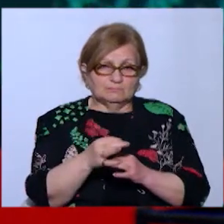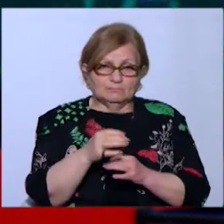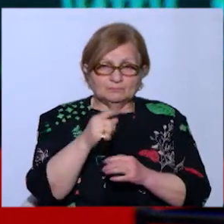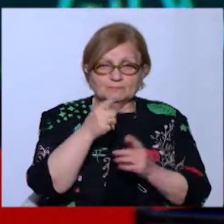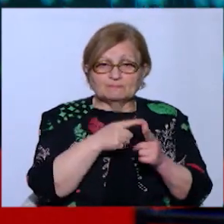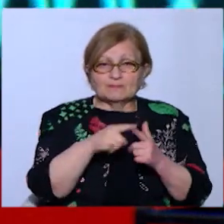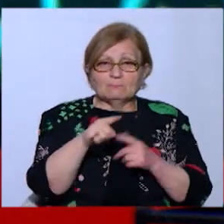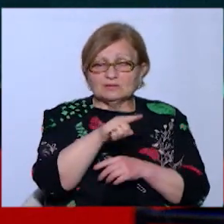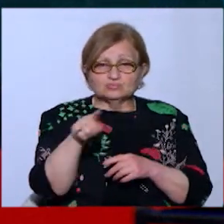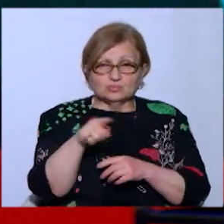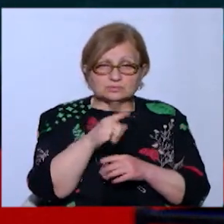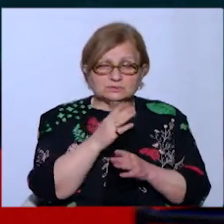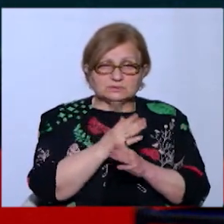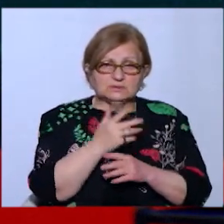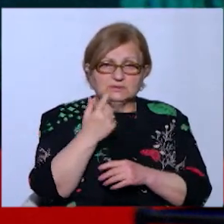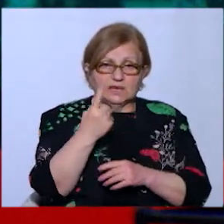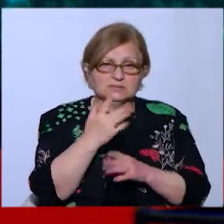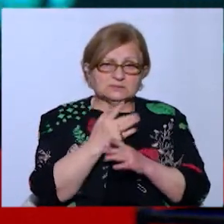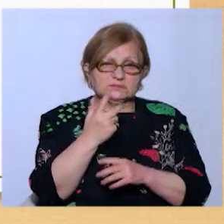უნდა ერთ-ერთი არის 3